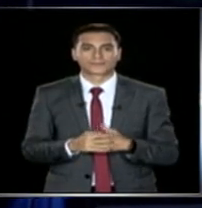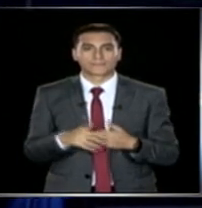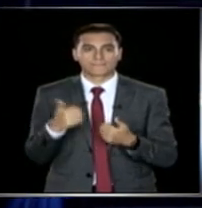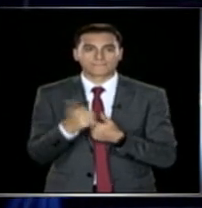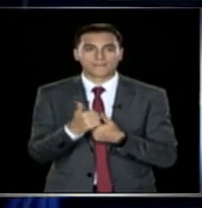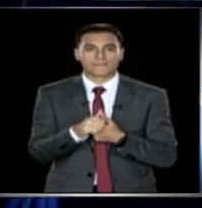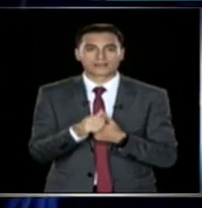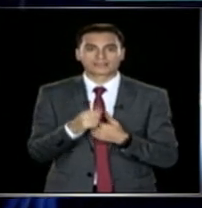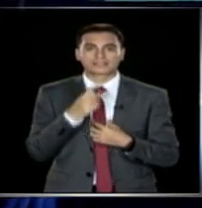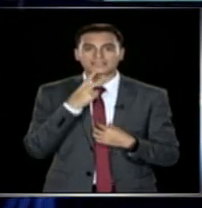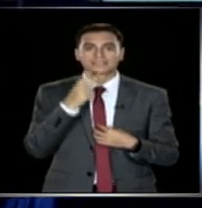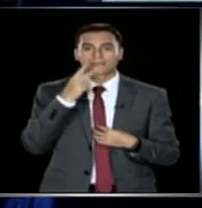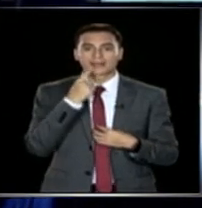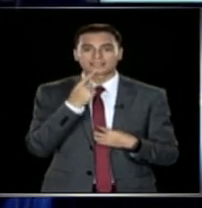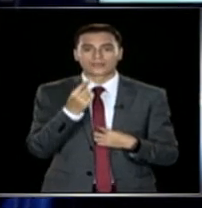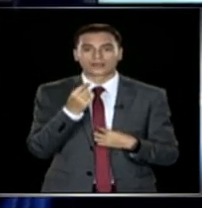وفاضل 7 ثواني.